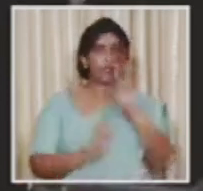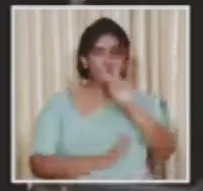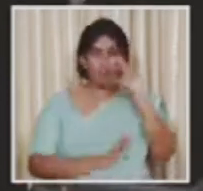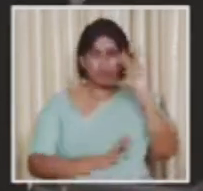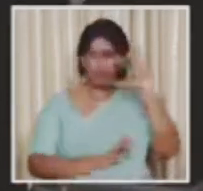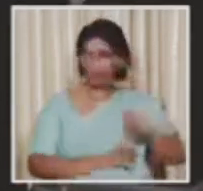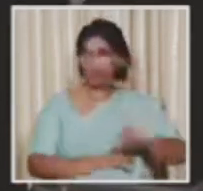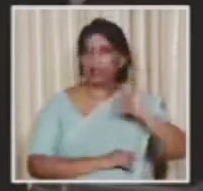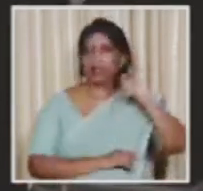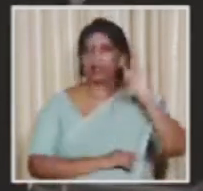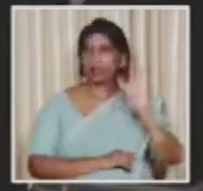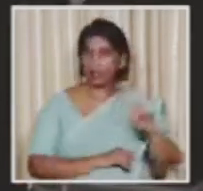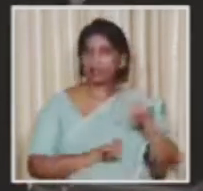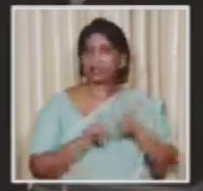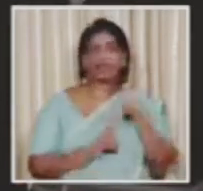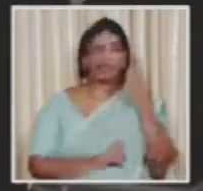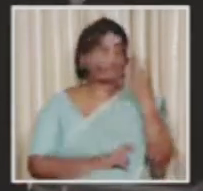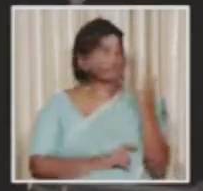122264 ඒ වගේම